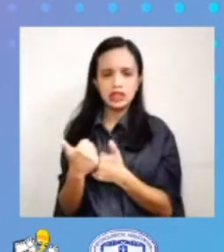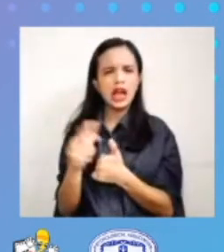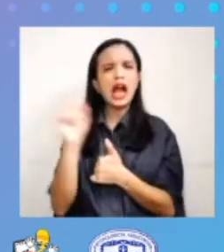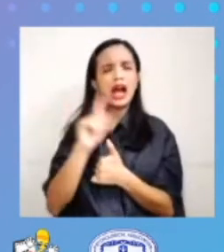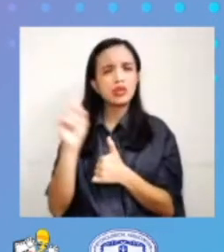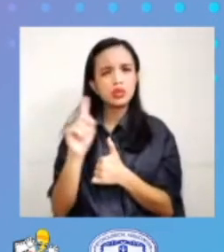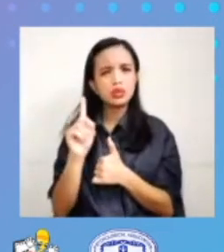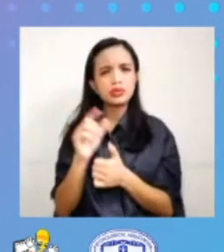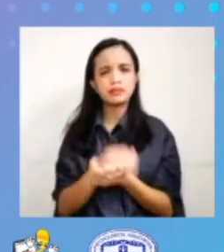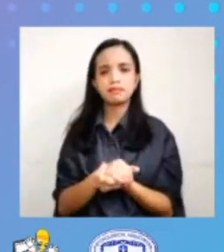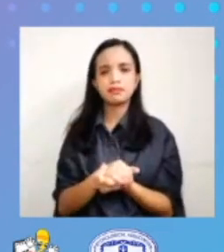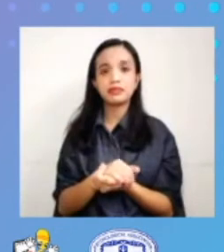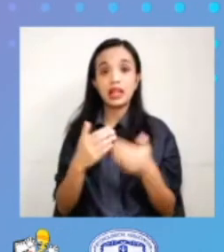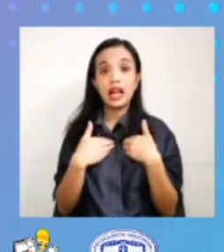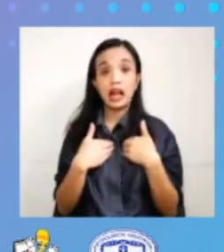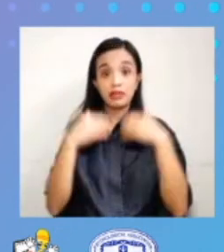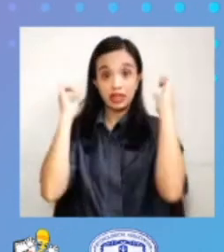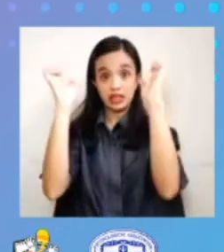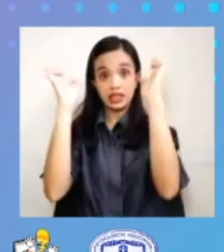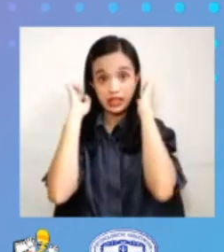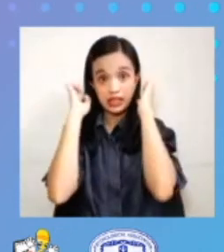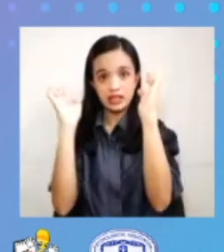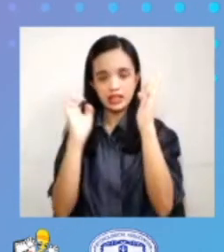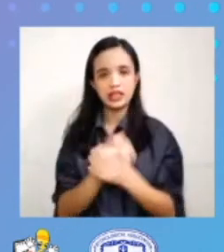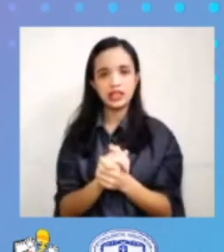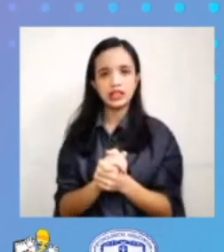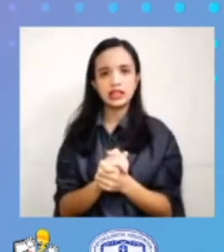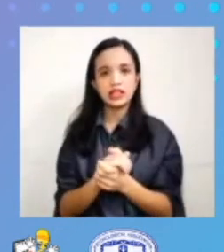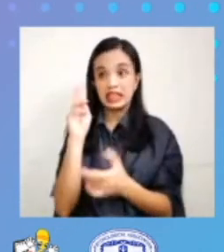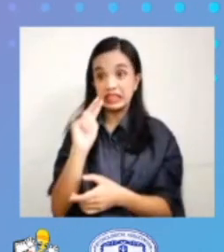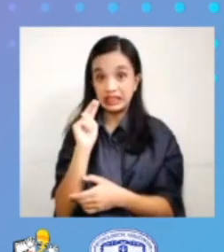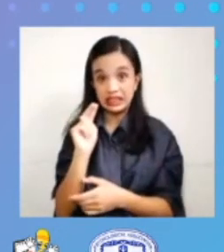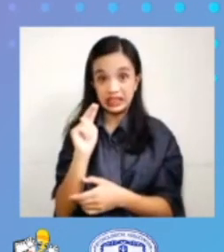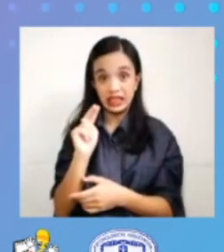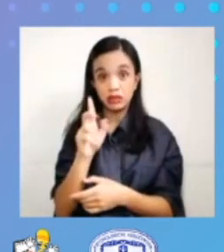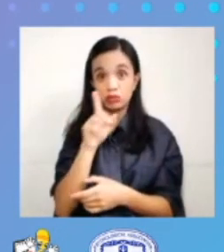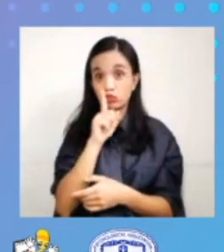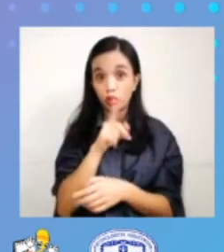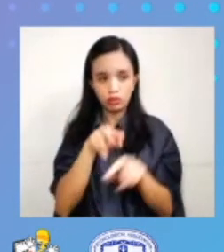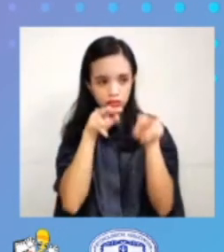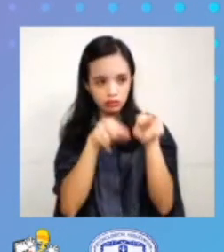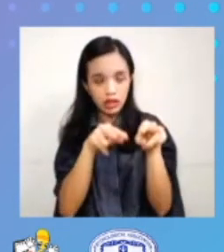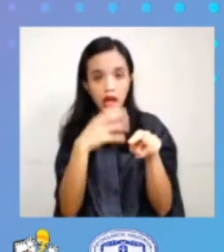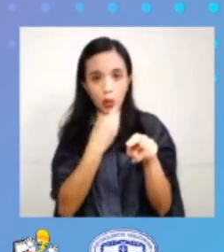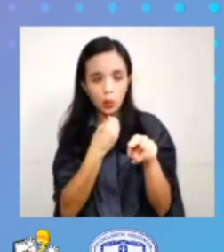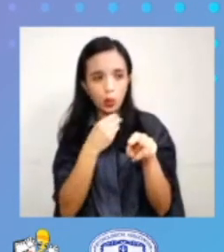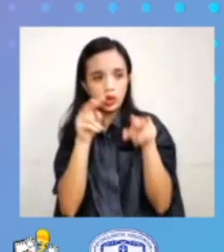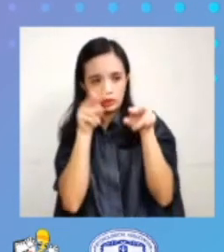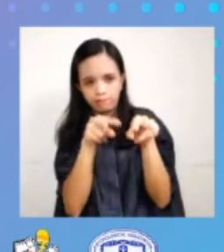Form, not Japorm. Di ba? Ang ganda. Ang ganda. Yes, actually. Kita mo, ang galing.